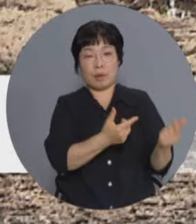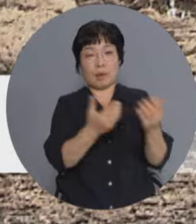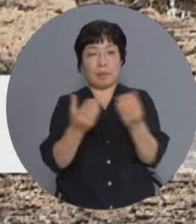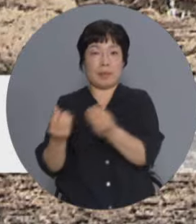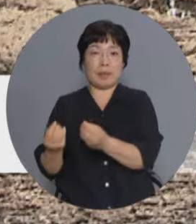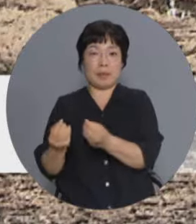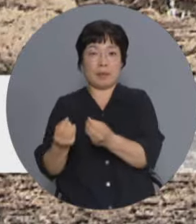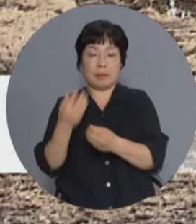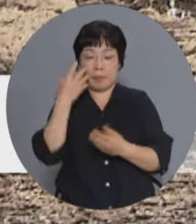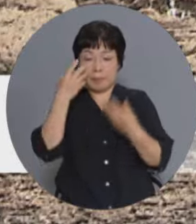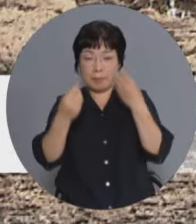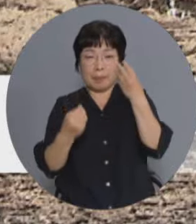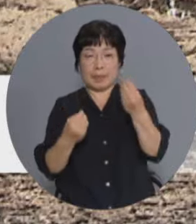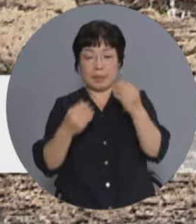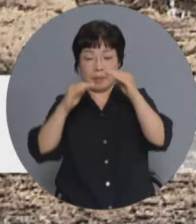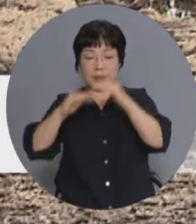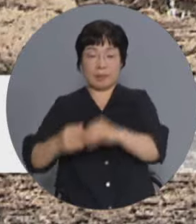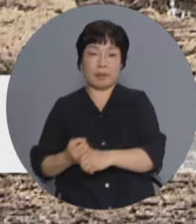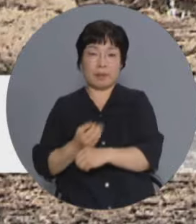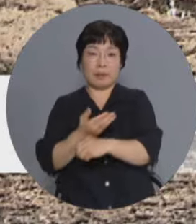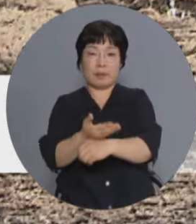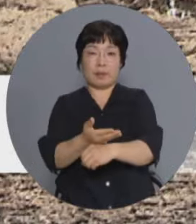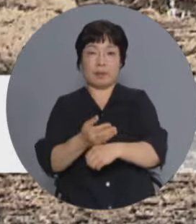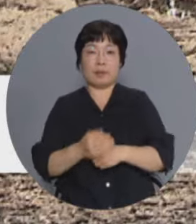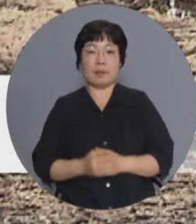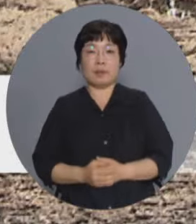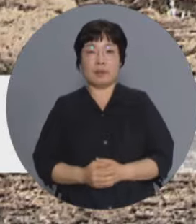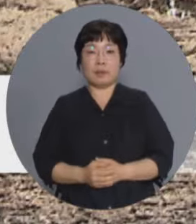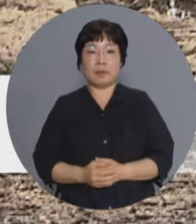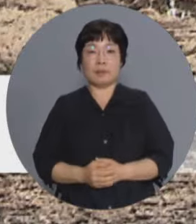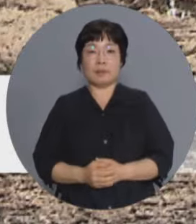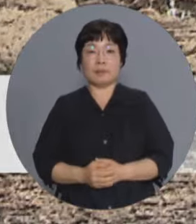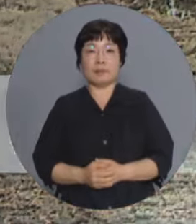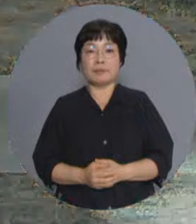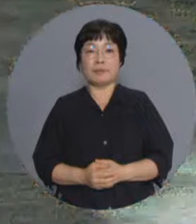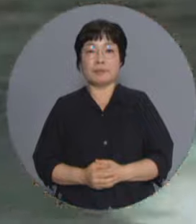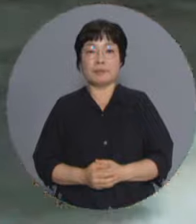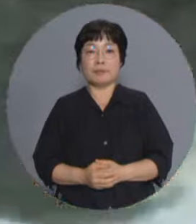않은 낚시객들이 많았습니다. 최황지 기자입니다.